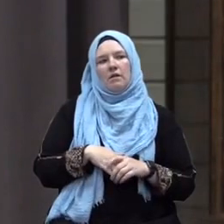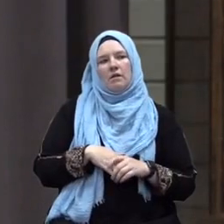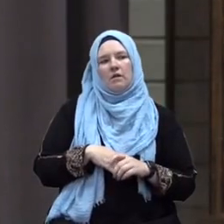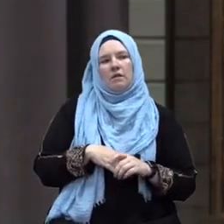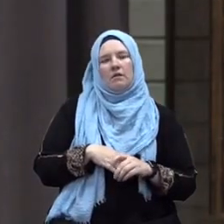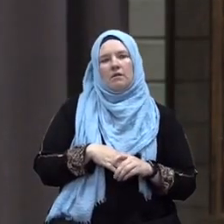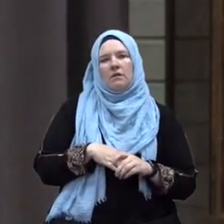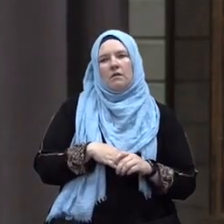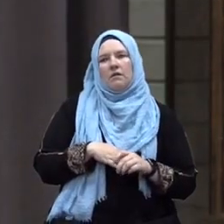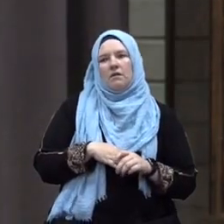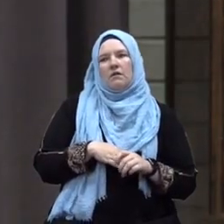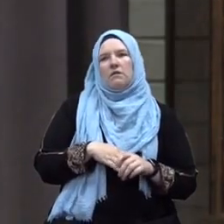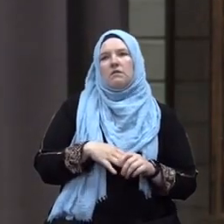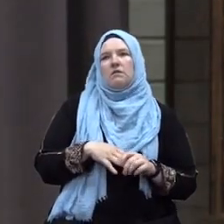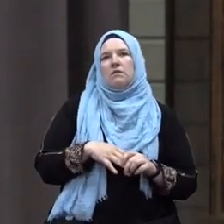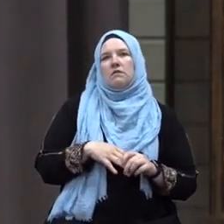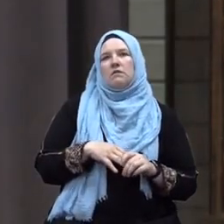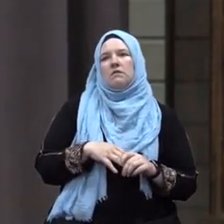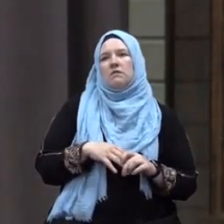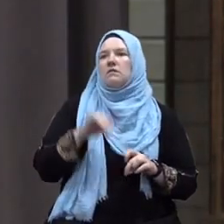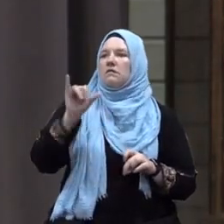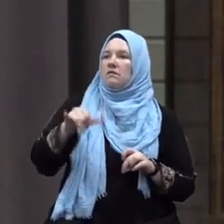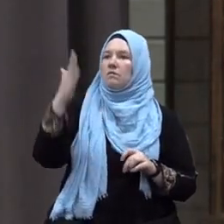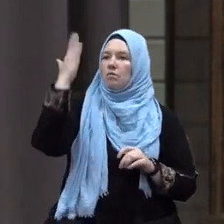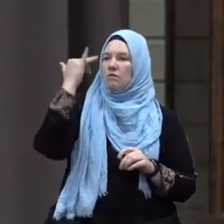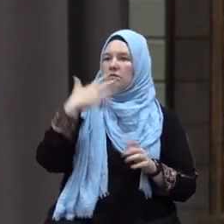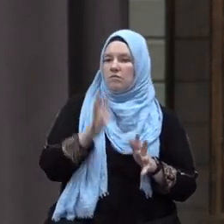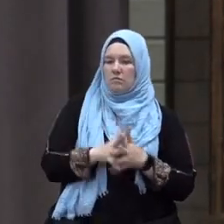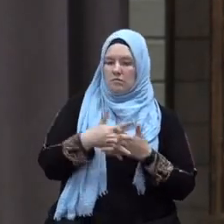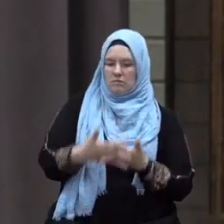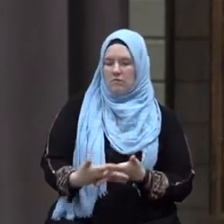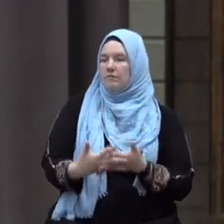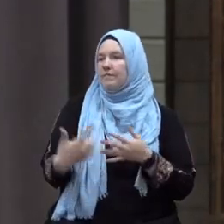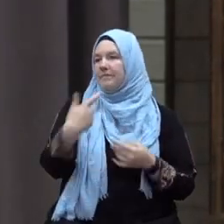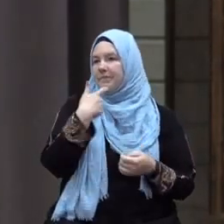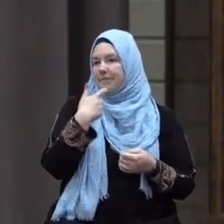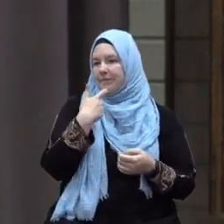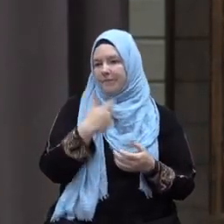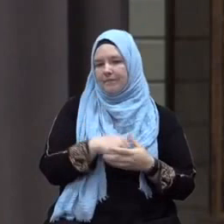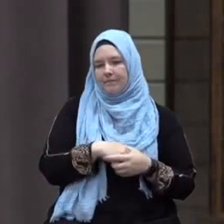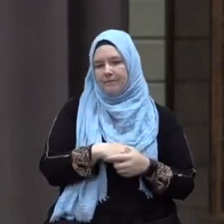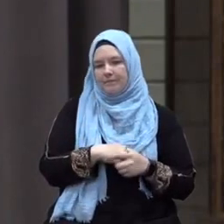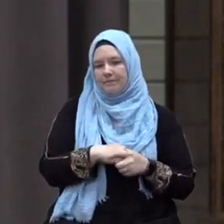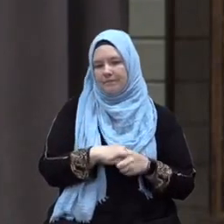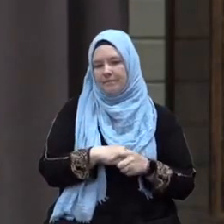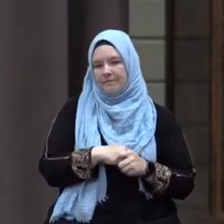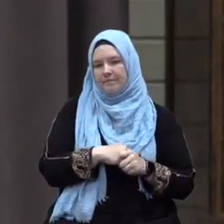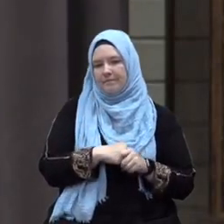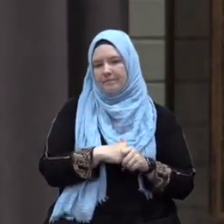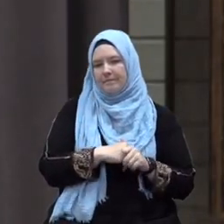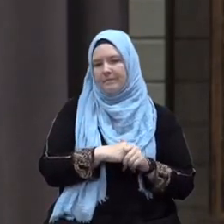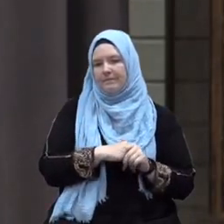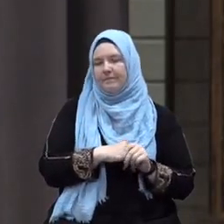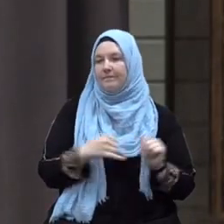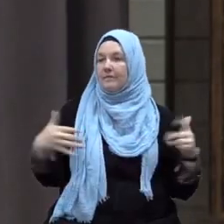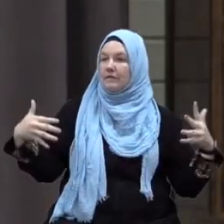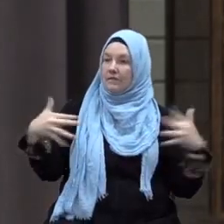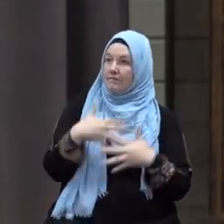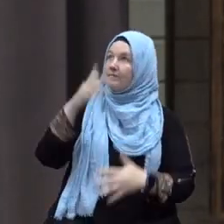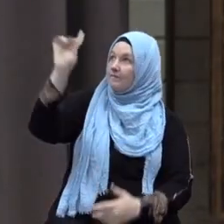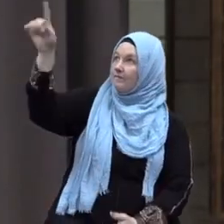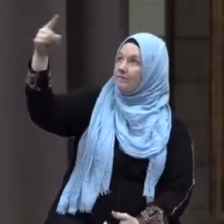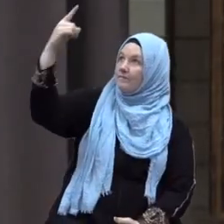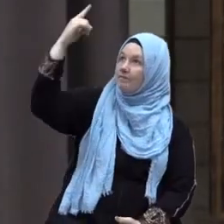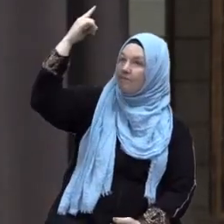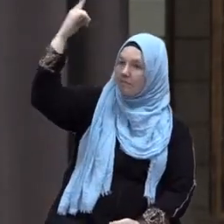ought to be appreciated. That's why the Quran tells us, اتَّقُوا اللَّهَ حَقَّ تُقَاتِهِ. Fear Allah the